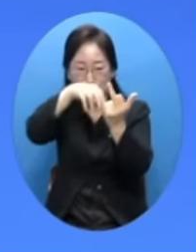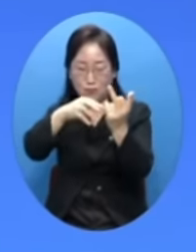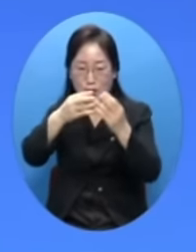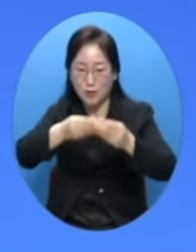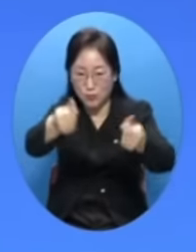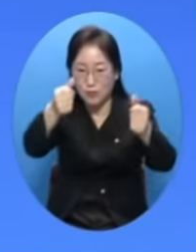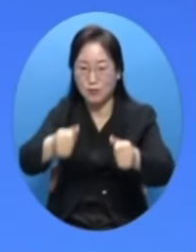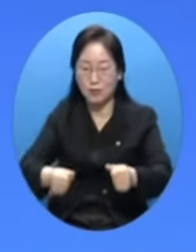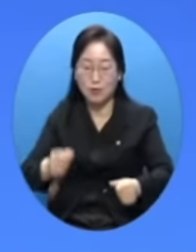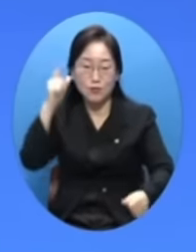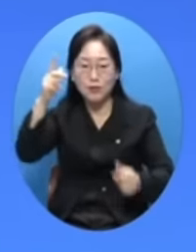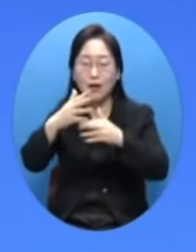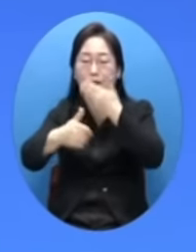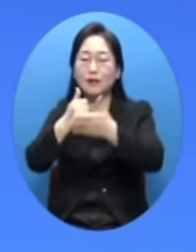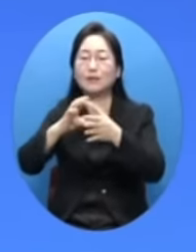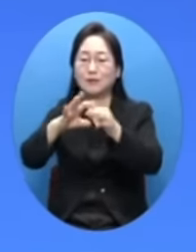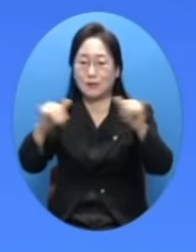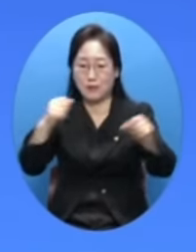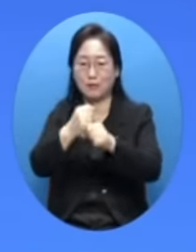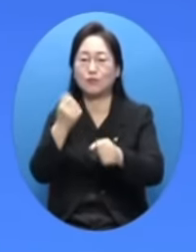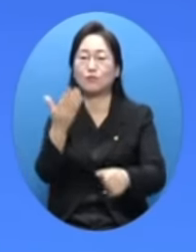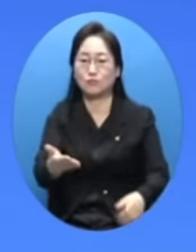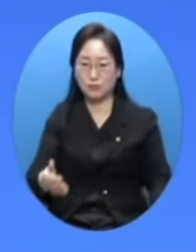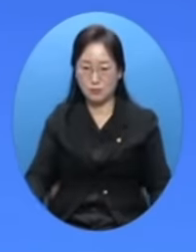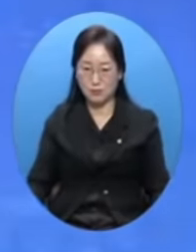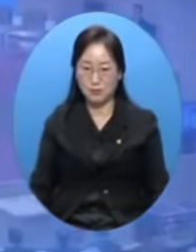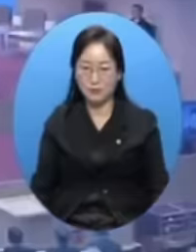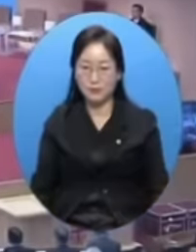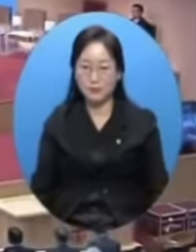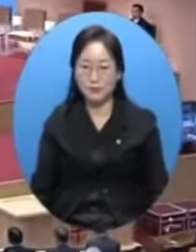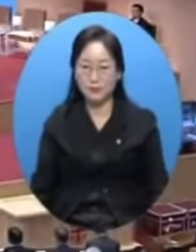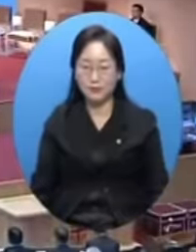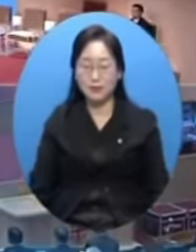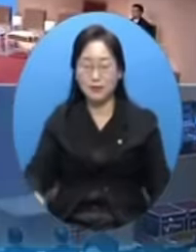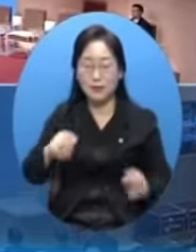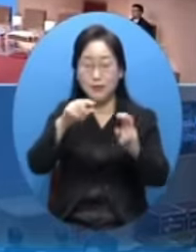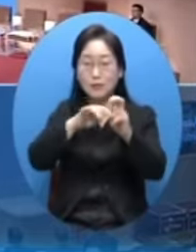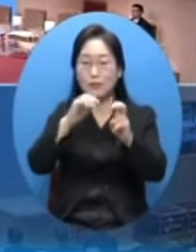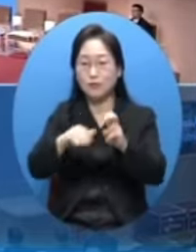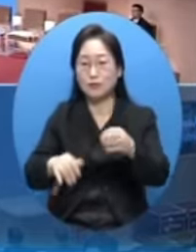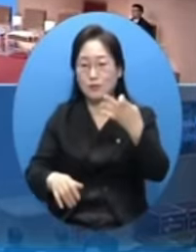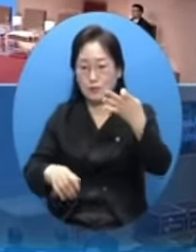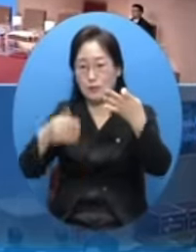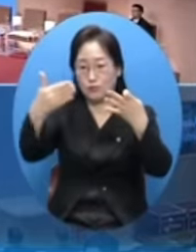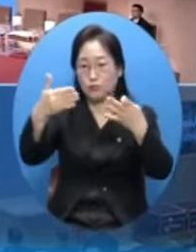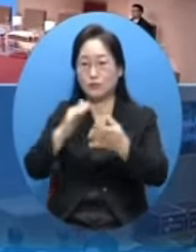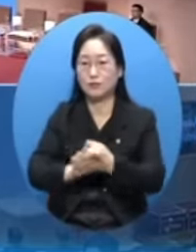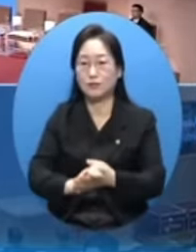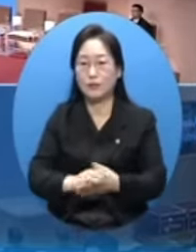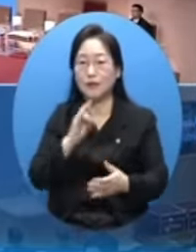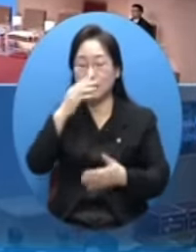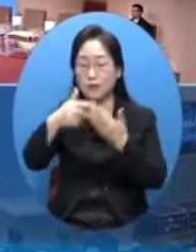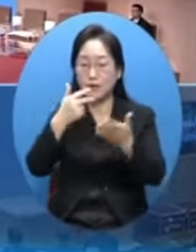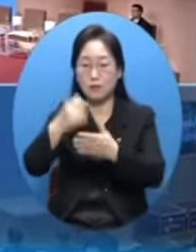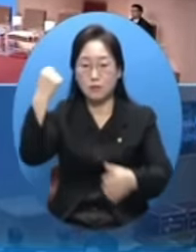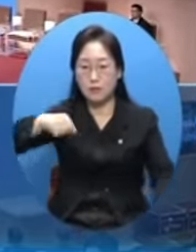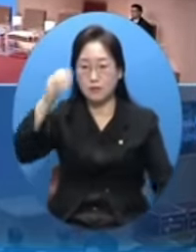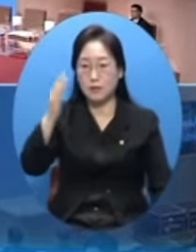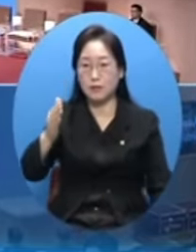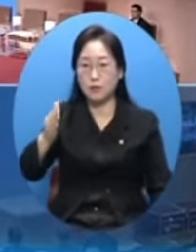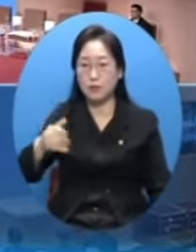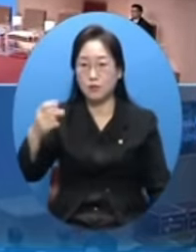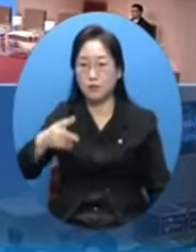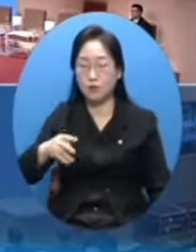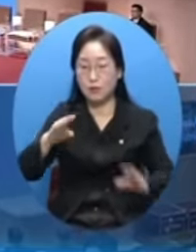위단 사람으로 쓰임받게 될 것입니다 민수기 14장 9절은 말씀합니다 다만 야를 거역하지는 말라